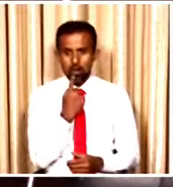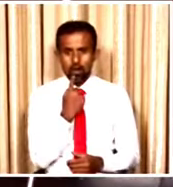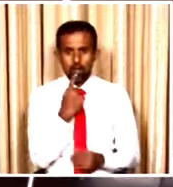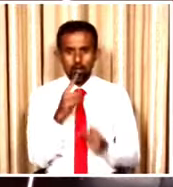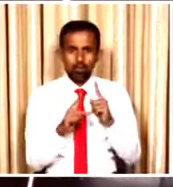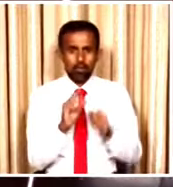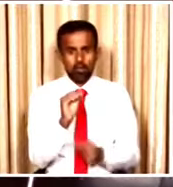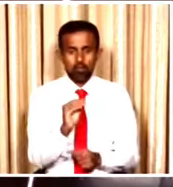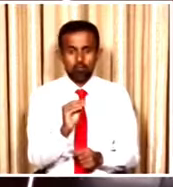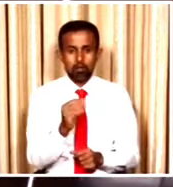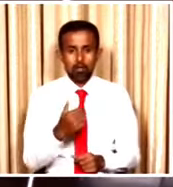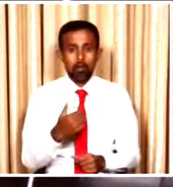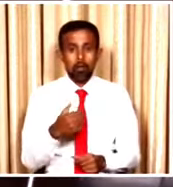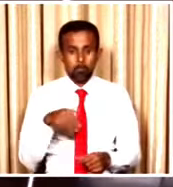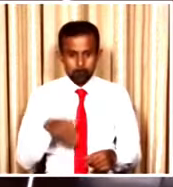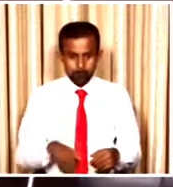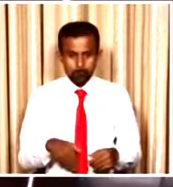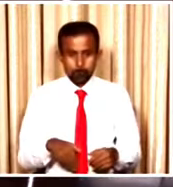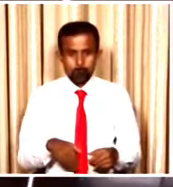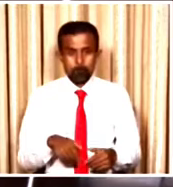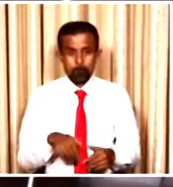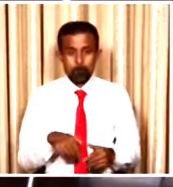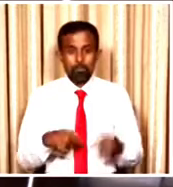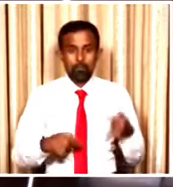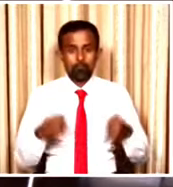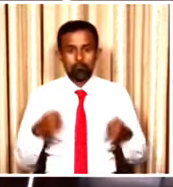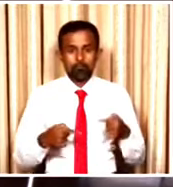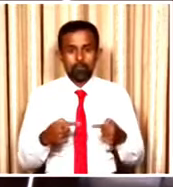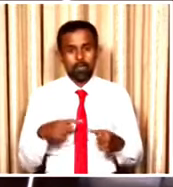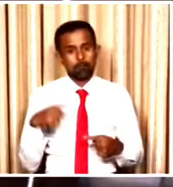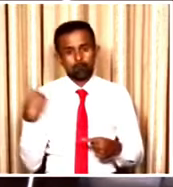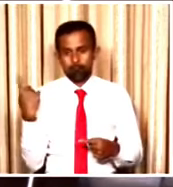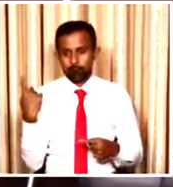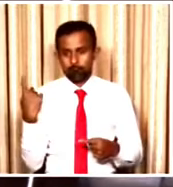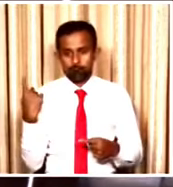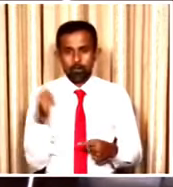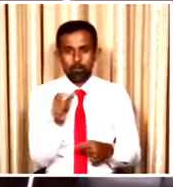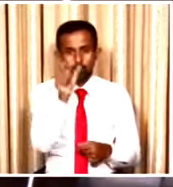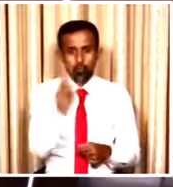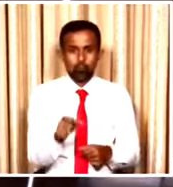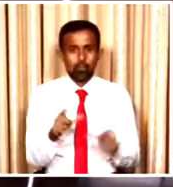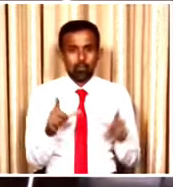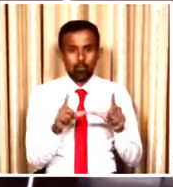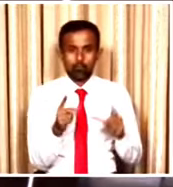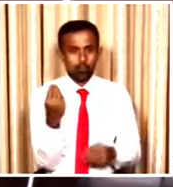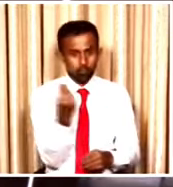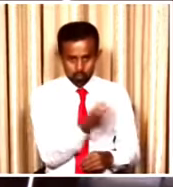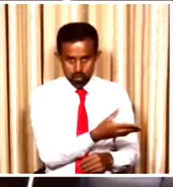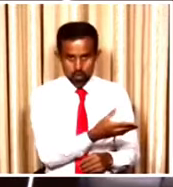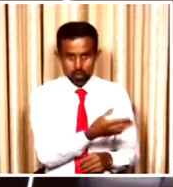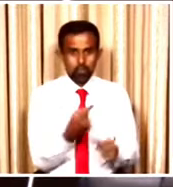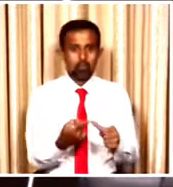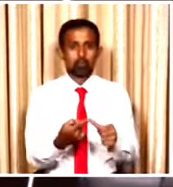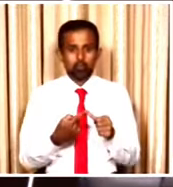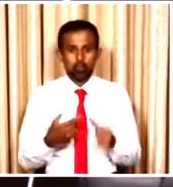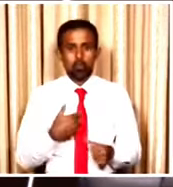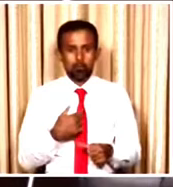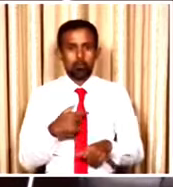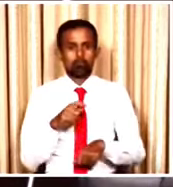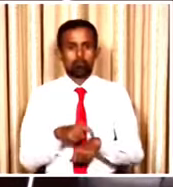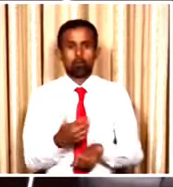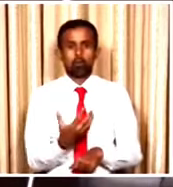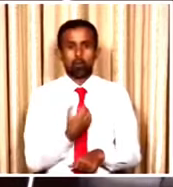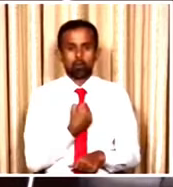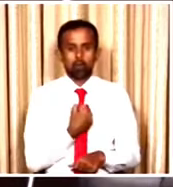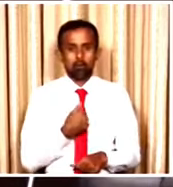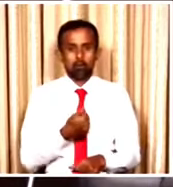කතා කරා නම් අපේ මේ මෙතන මේ විවාදය අද ගියේ වෙන එකක්. ඔබතුමා අවසර දුන්නා නම් ඒකට උත්තර දෙන්න අපිට අවසර තියෙන්න ඕනේ. ඒ